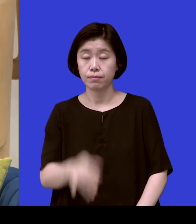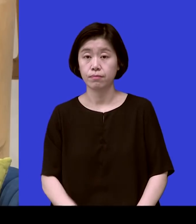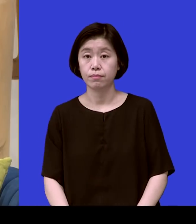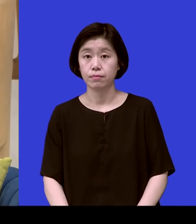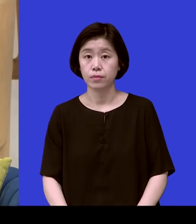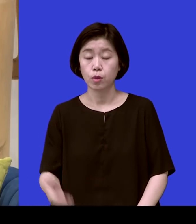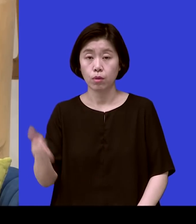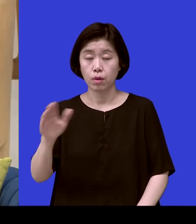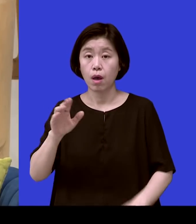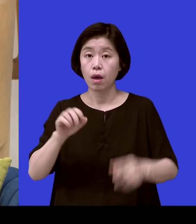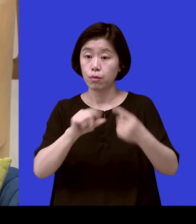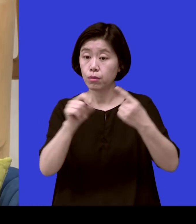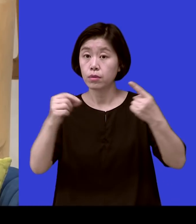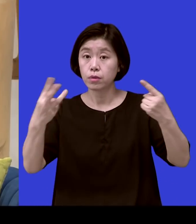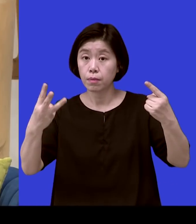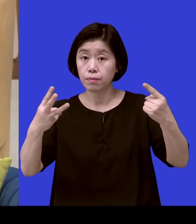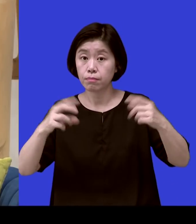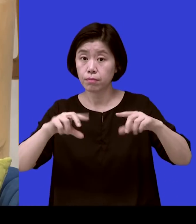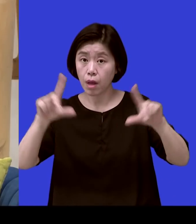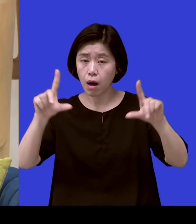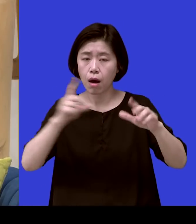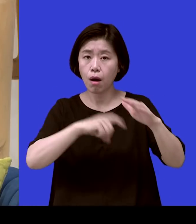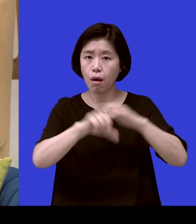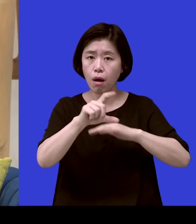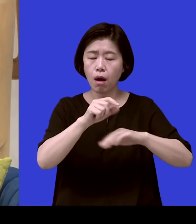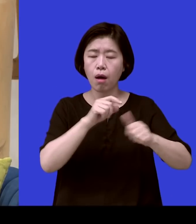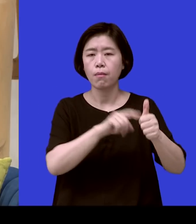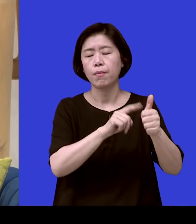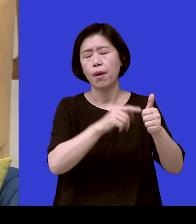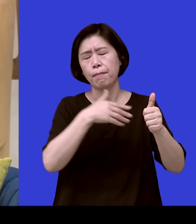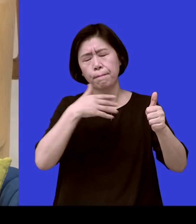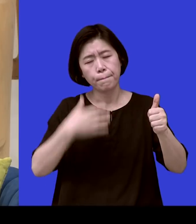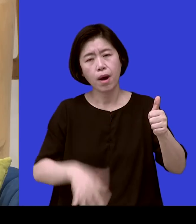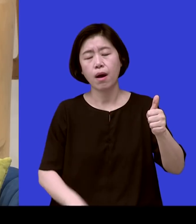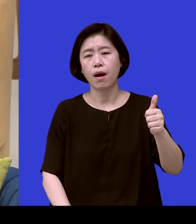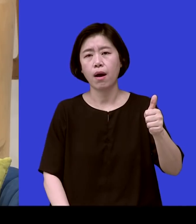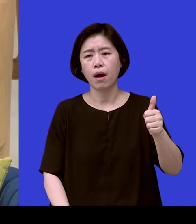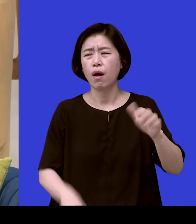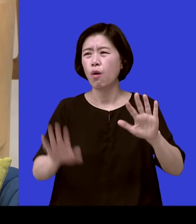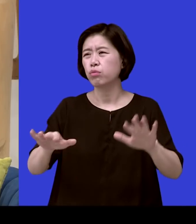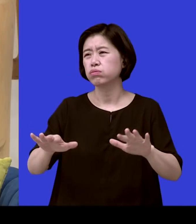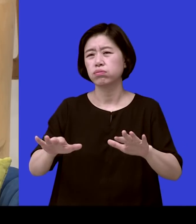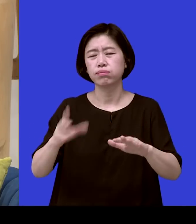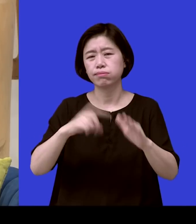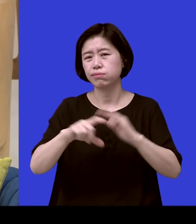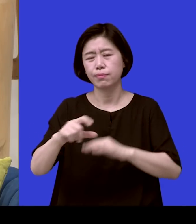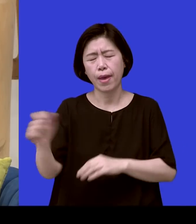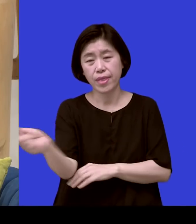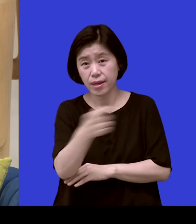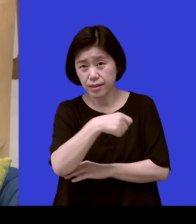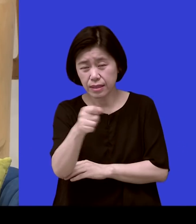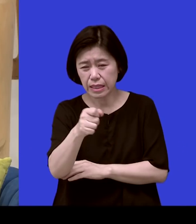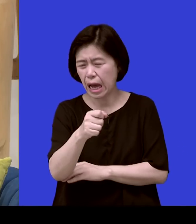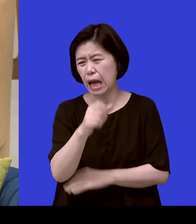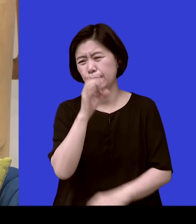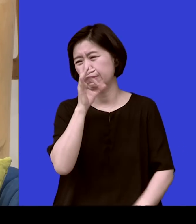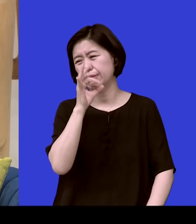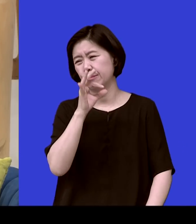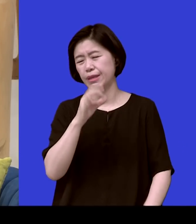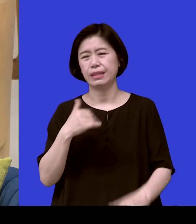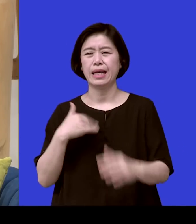난 도저히 못 가겠다고 하시더라고요. 예. 오늘은 테니스는 정말 못 하러 가겠다.